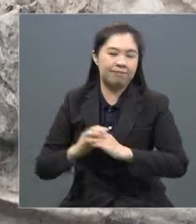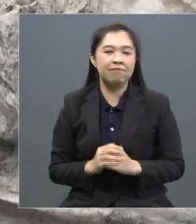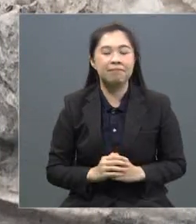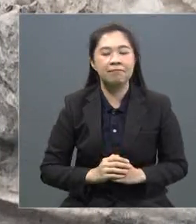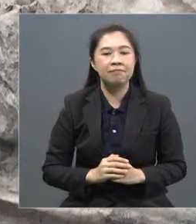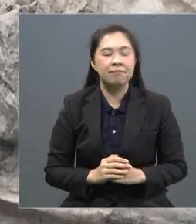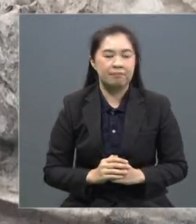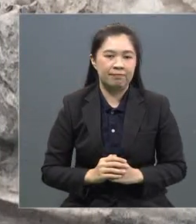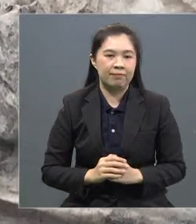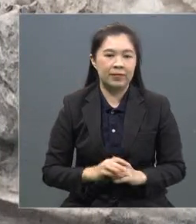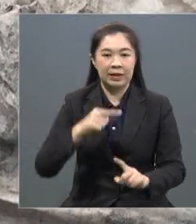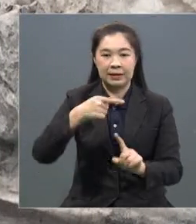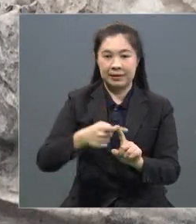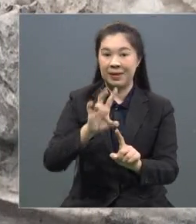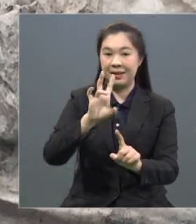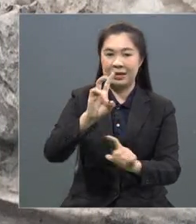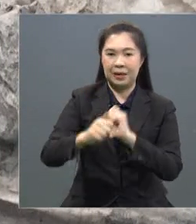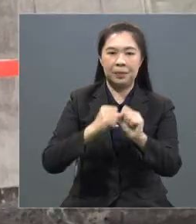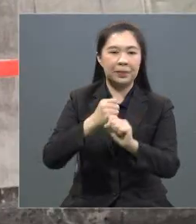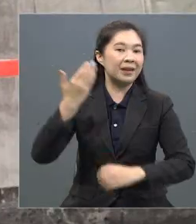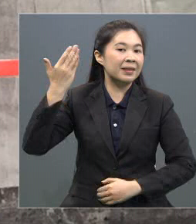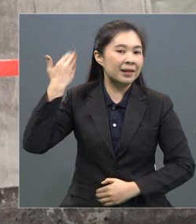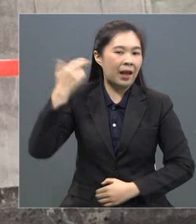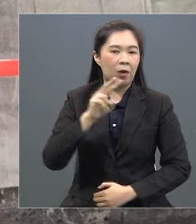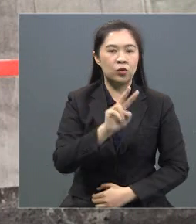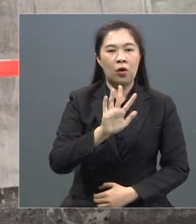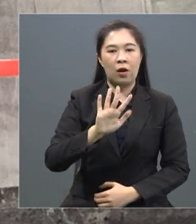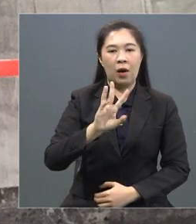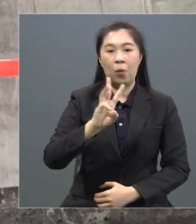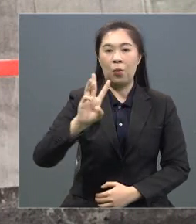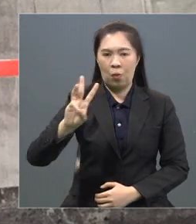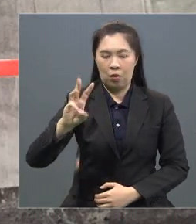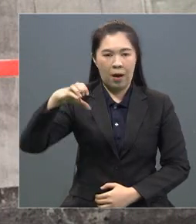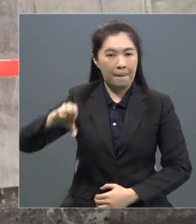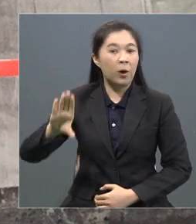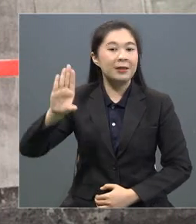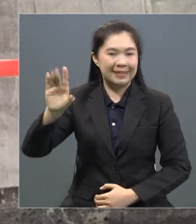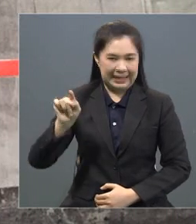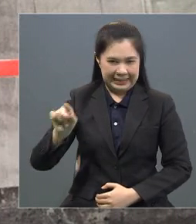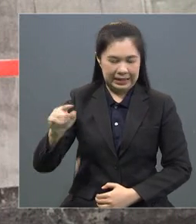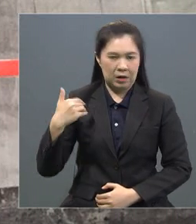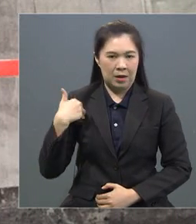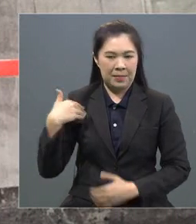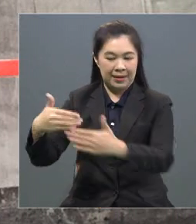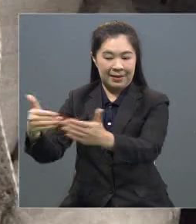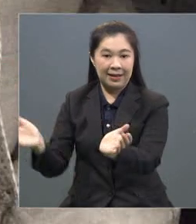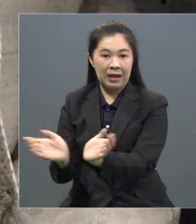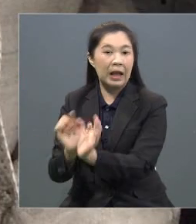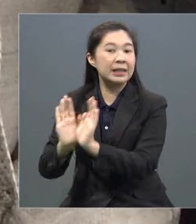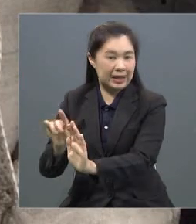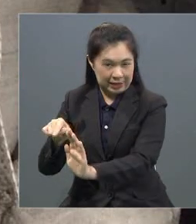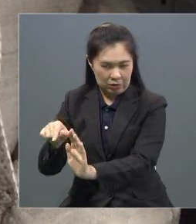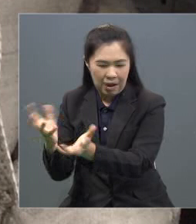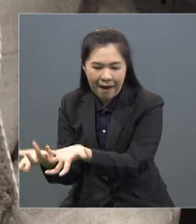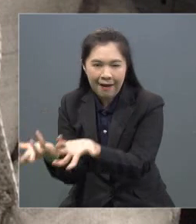ชั้หนึค่ะแล้วเมื่อเดือนกรกฎาคมปีที่แล้วค่ะ 2566นะคะทางบริษัทก็ทำการขนย้ายกากแคดเมียมแล้วก็กากสังกระสี